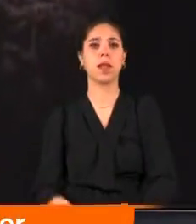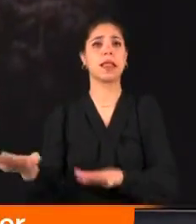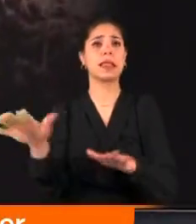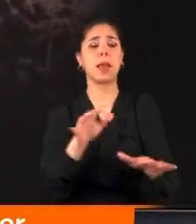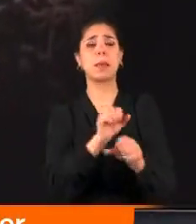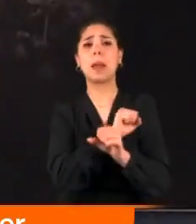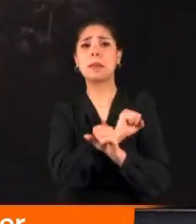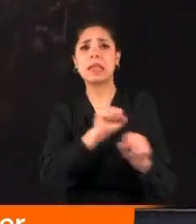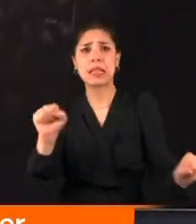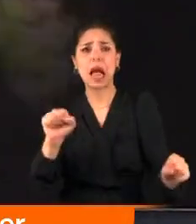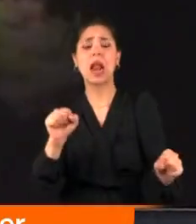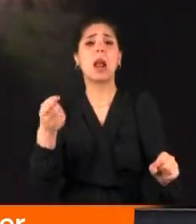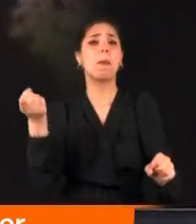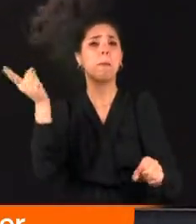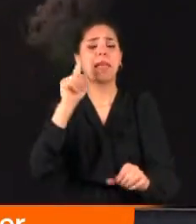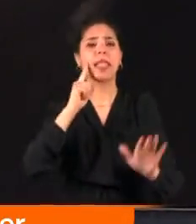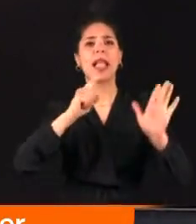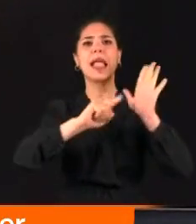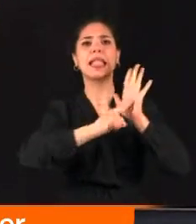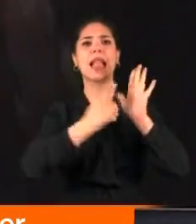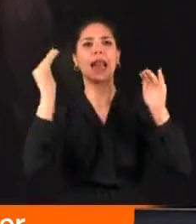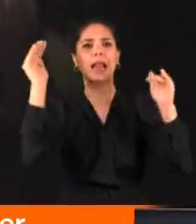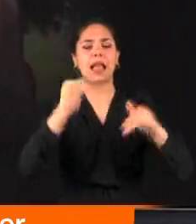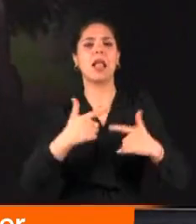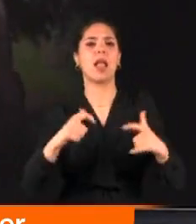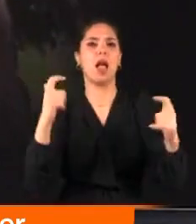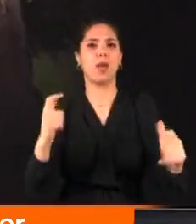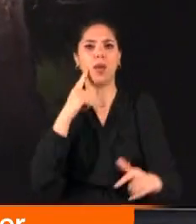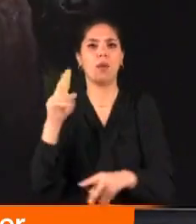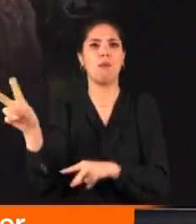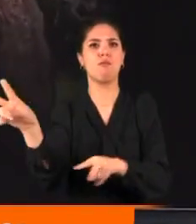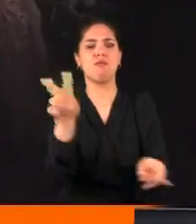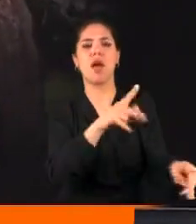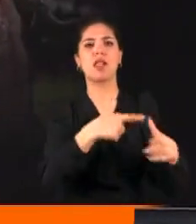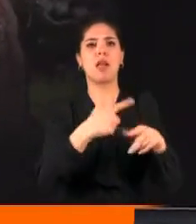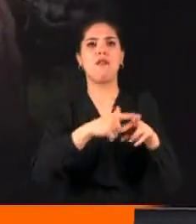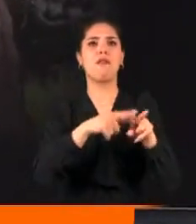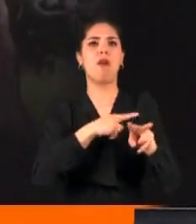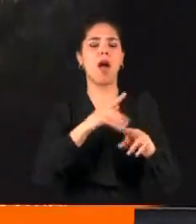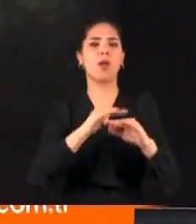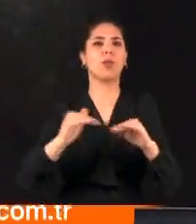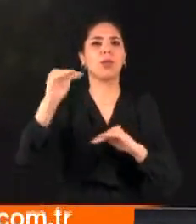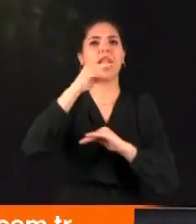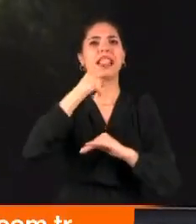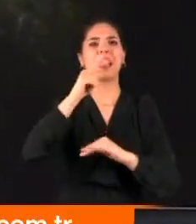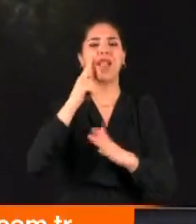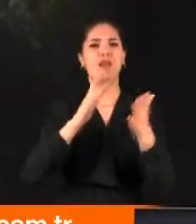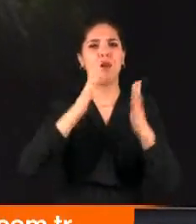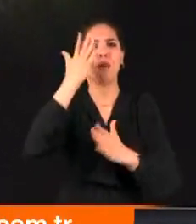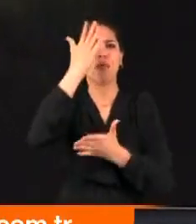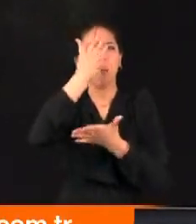Deprem fırtınasının ne kadar yıkıcı olduğunun bir kanıtı daha geldi Hatay'dan. Manzara bu. Fay hattının tam üzerindeki bir zeytin ağacı ortadan ikiye